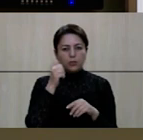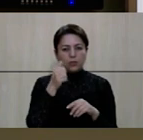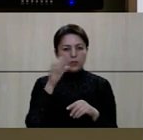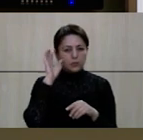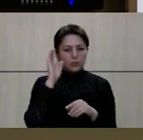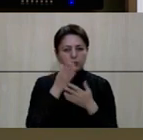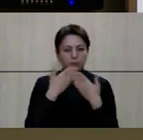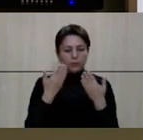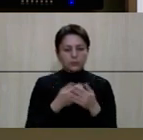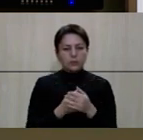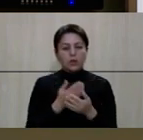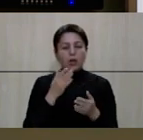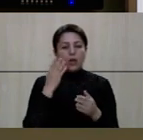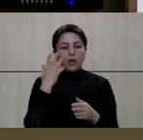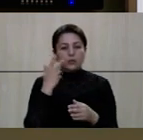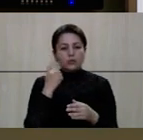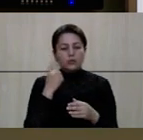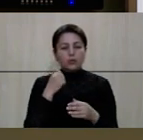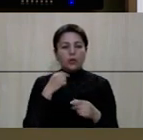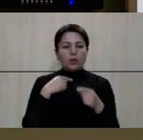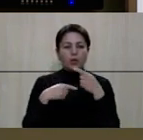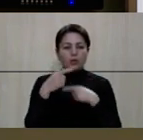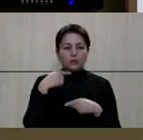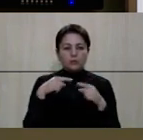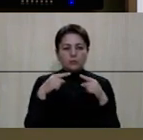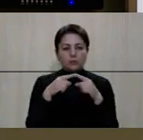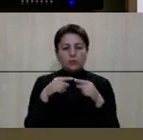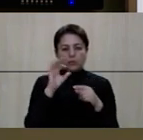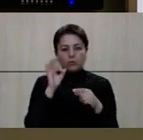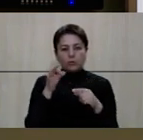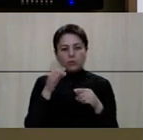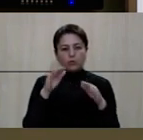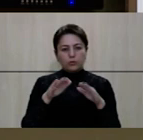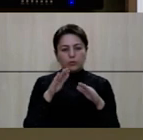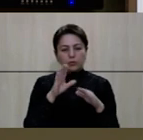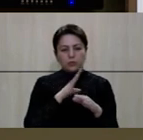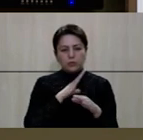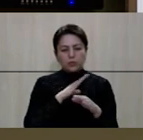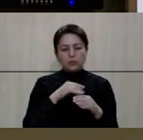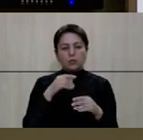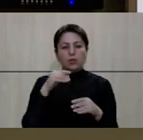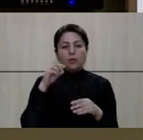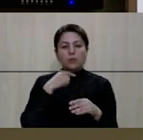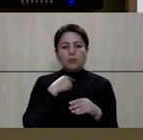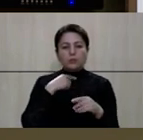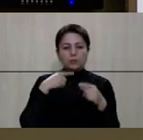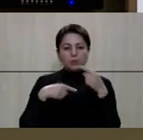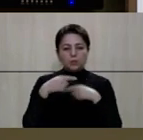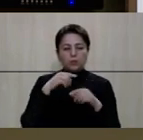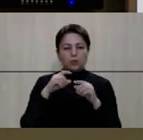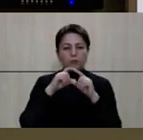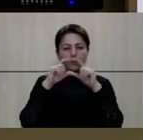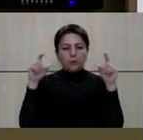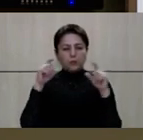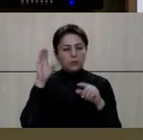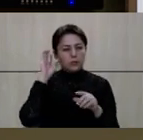olmaymiz. Qachon biz qaytish burchagini to'g'ri joylashtirsak, ana shunda biz tovushning qaytishini balandroq eshitishimiz